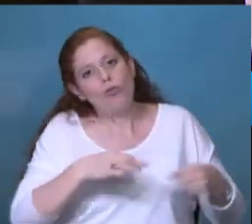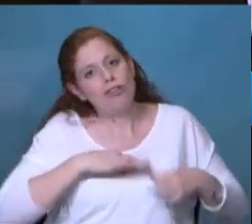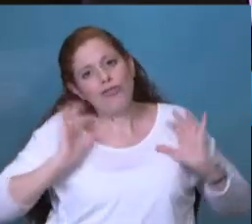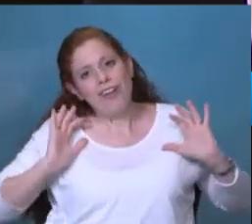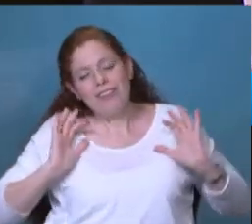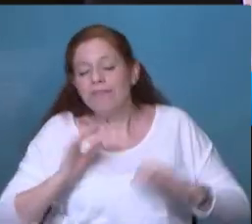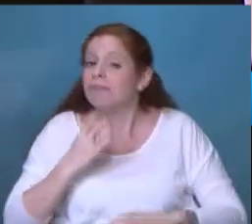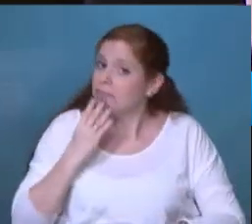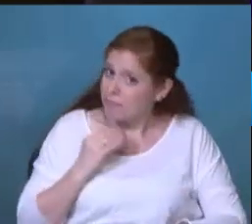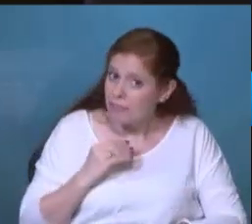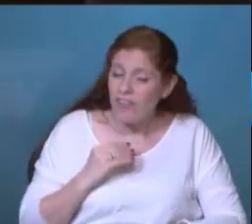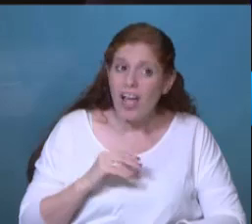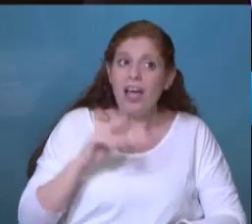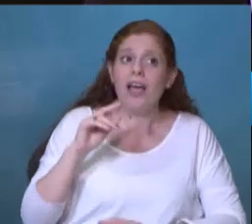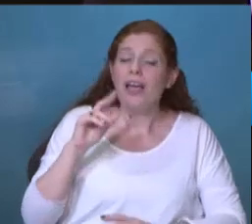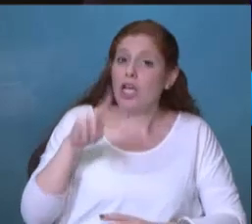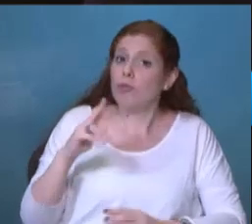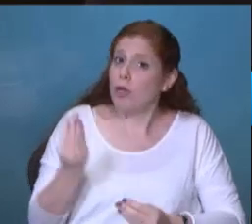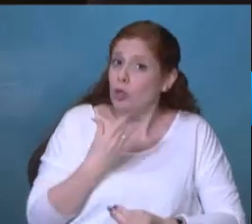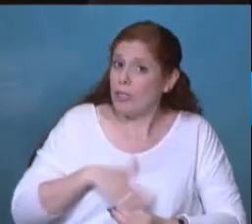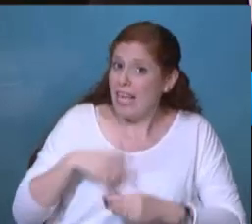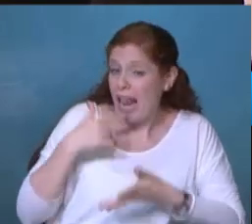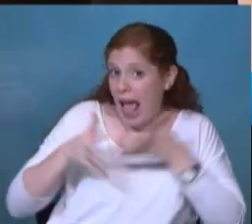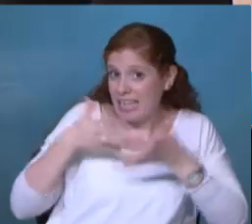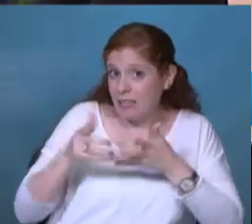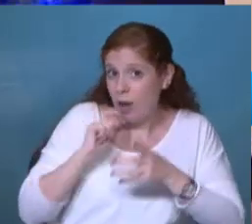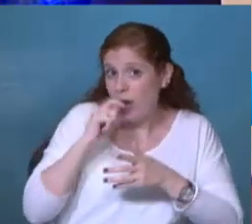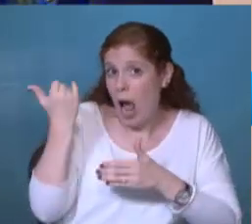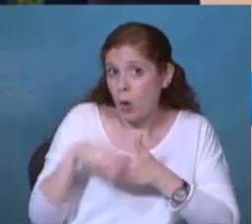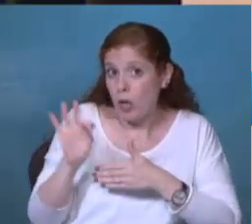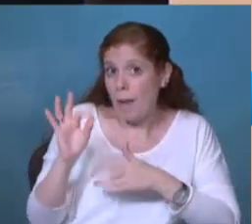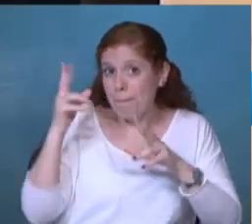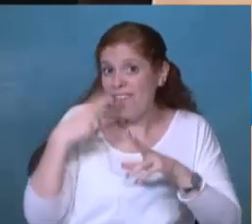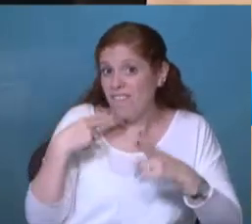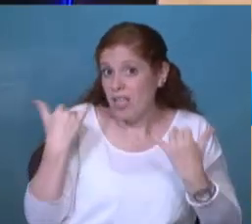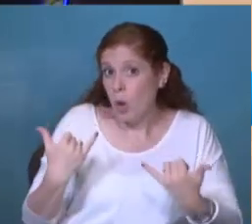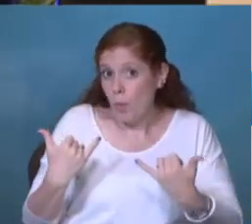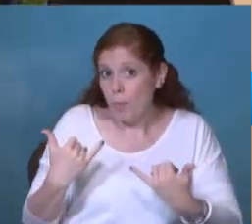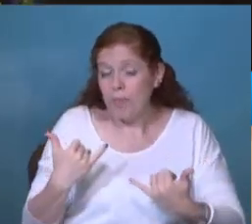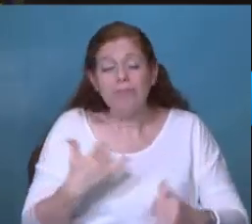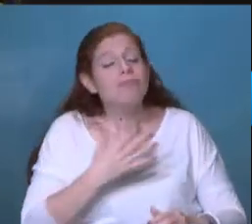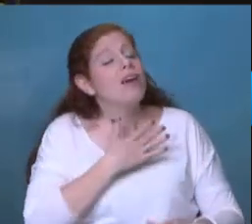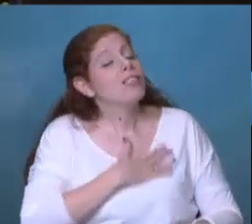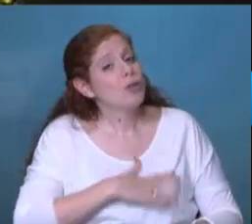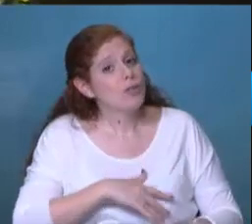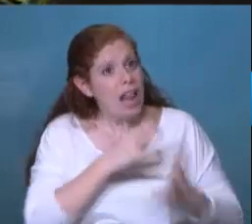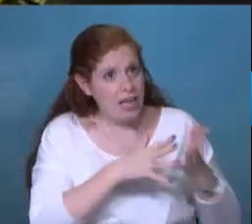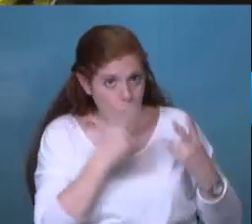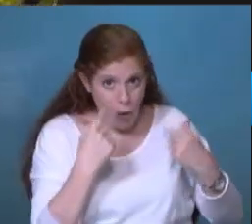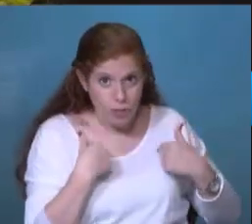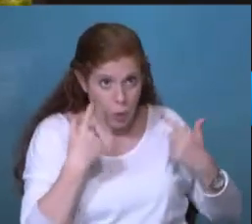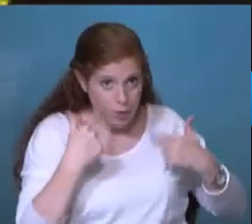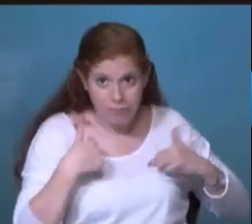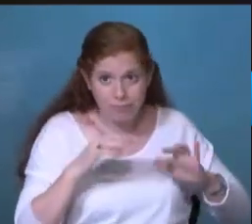יפה. יש לך איזה משהו שאתה רוצה ככה להגיד? זה ההיריון האחרון שלך בעברית הערב. אז אני רוצה להגיד, רואים אותי? רואים אותי? סתם,